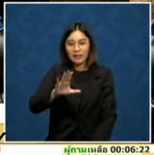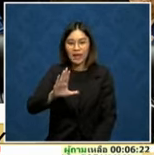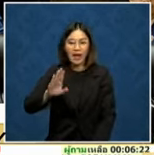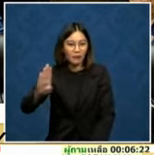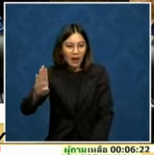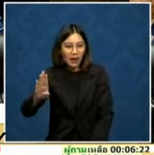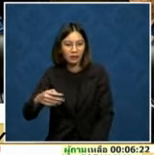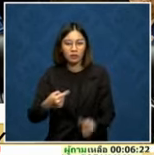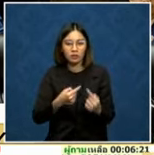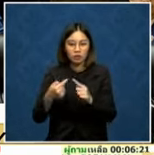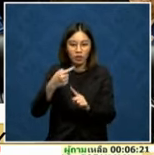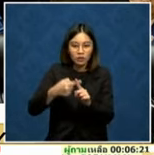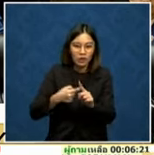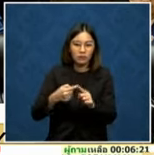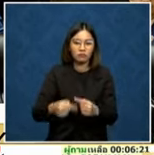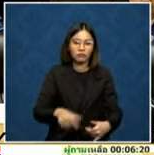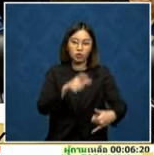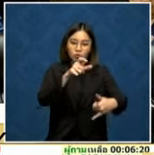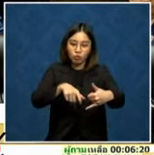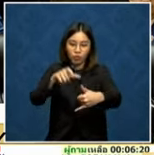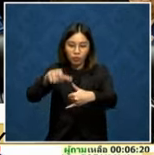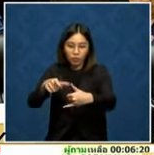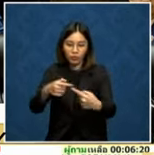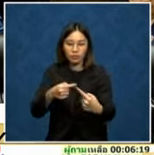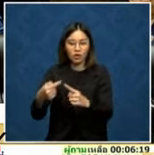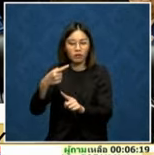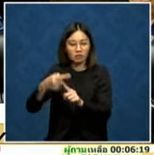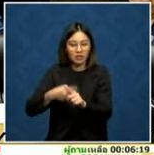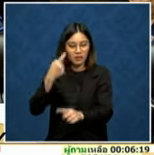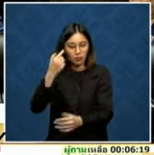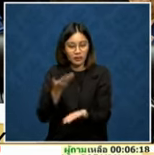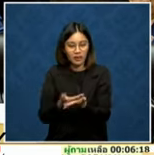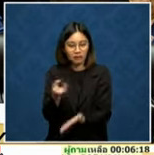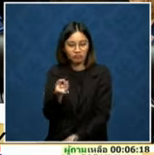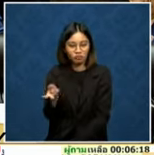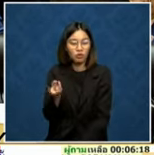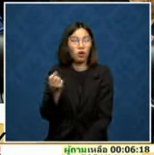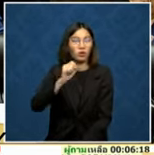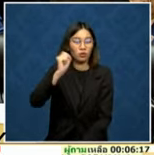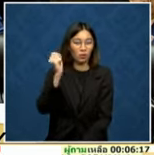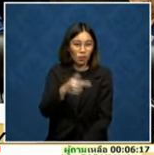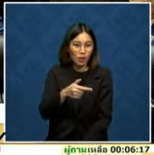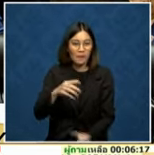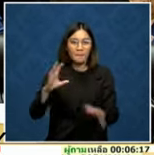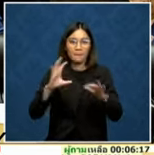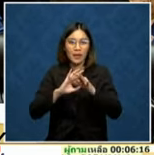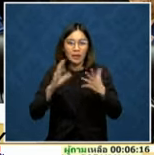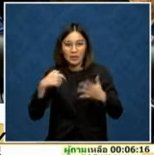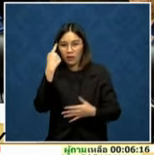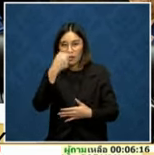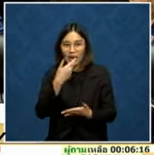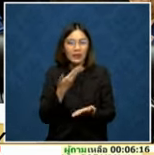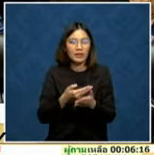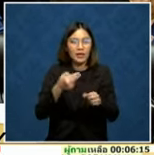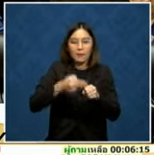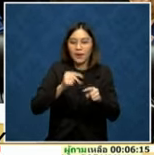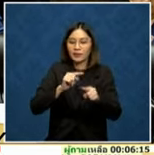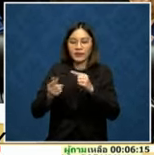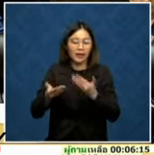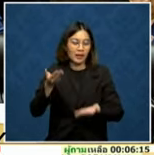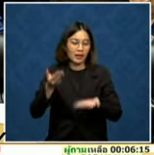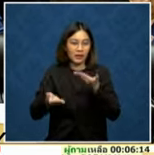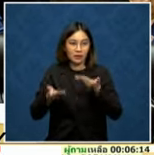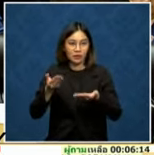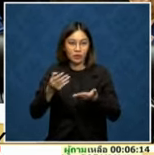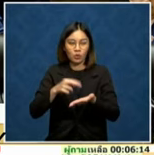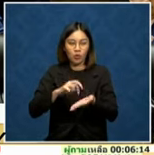ลิรต่เดือนอจจะเป 30 ลรเคนต่อเดือนกจะใช้เงินน้อยกวามากแล้วก็ไม่เกี่ยงวใครจะเติม bensinหอวาเติม dieselแล้วกส